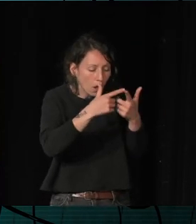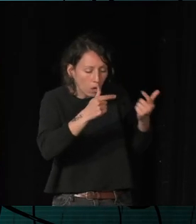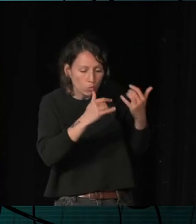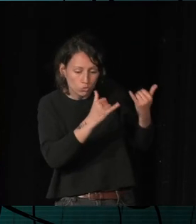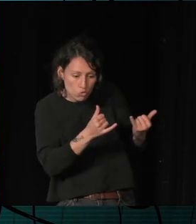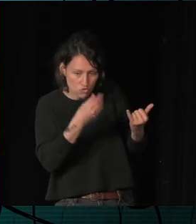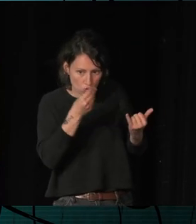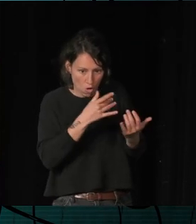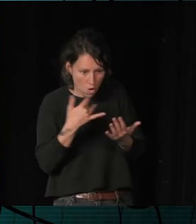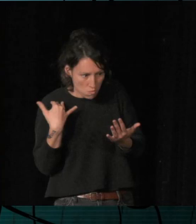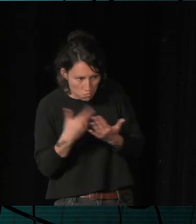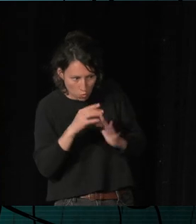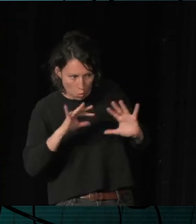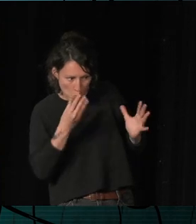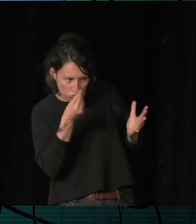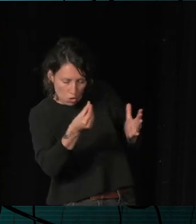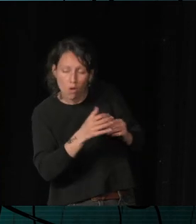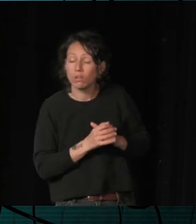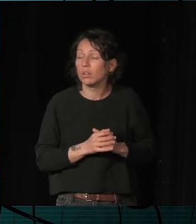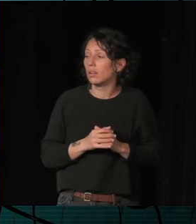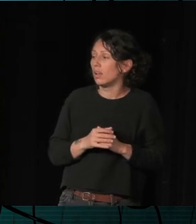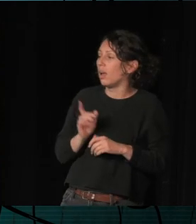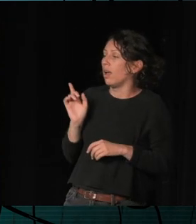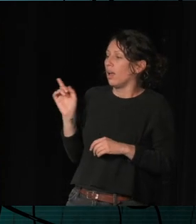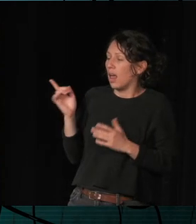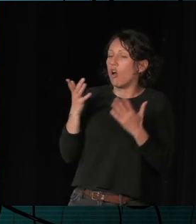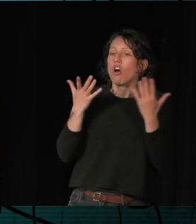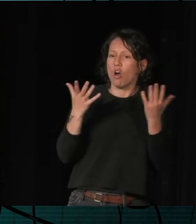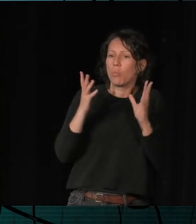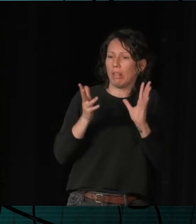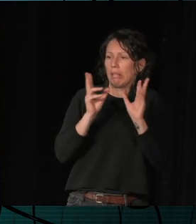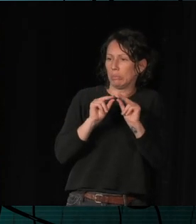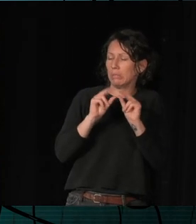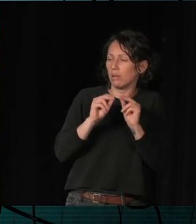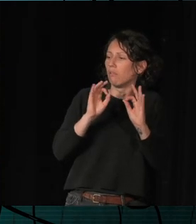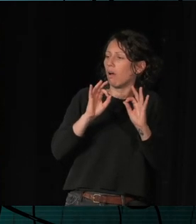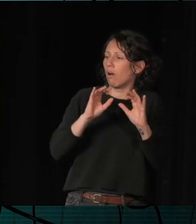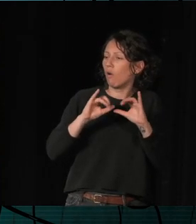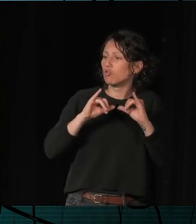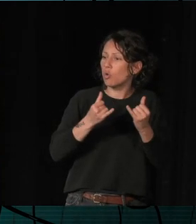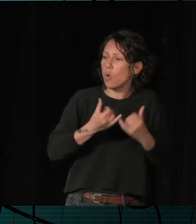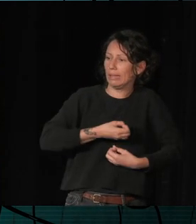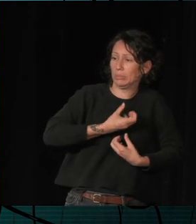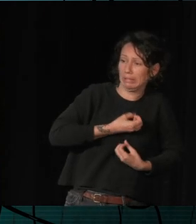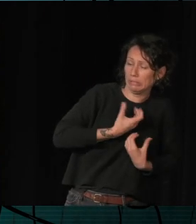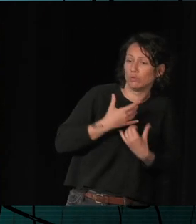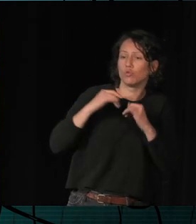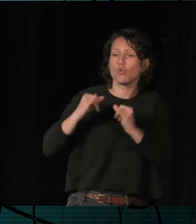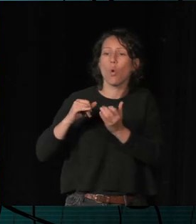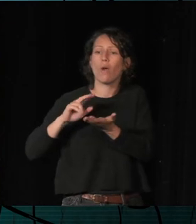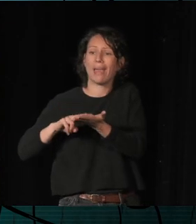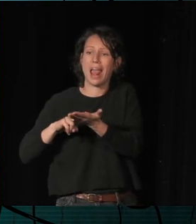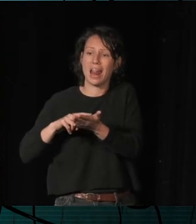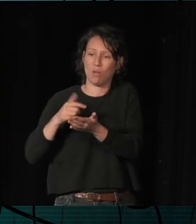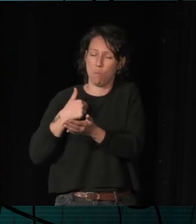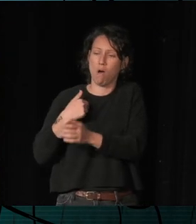répondre en premier, donc je connais ces deux expressions, jeu expressif et jeu du réel. Je suis plus partisan de la